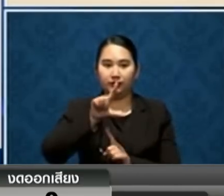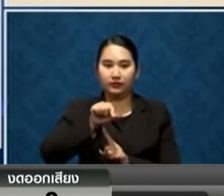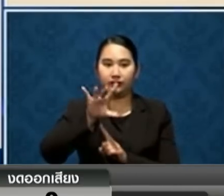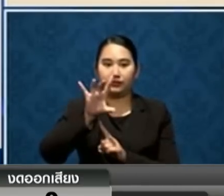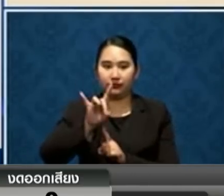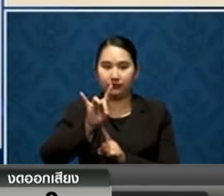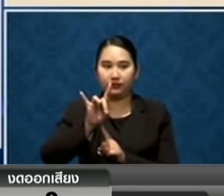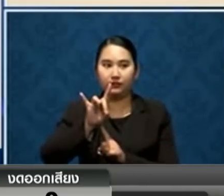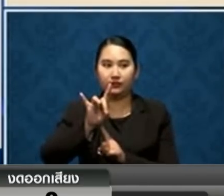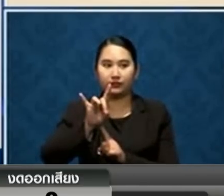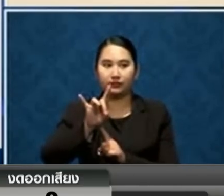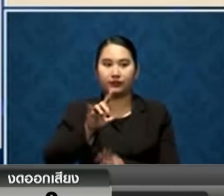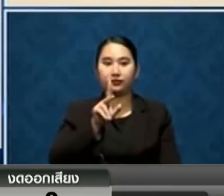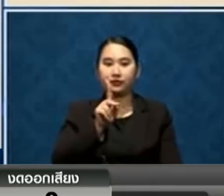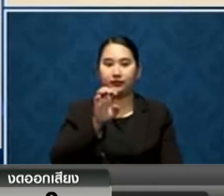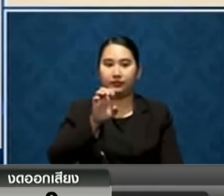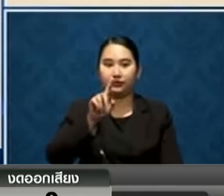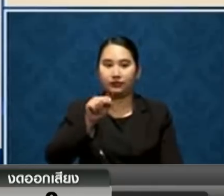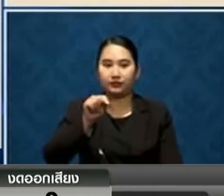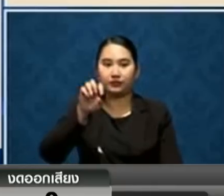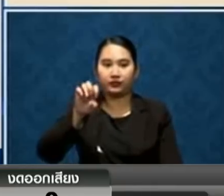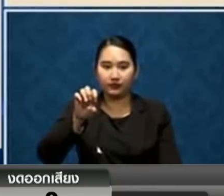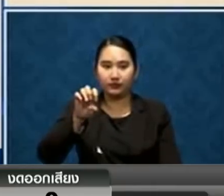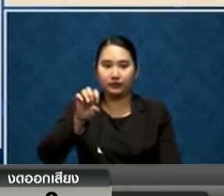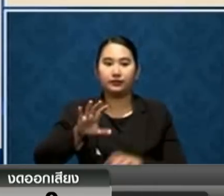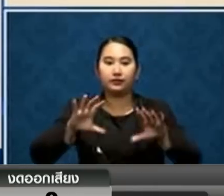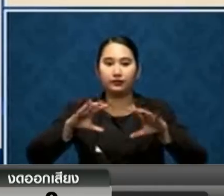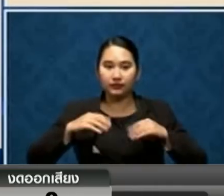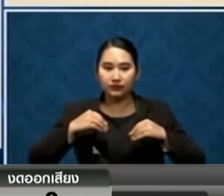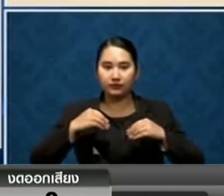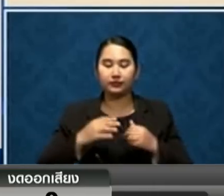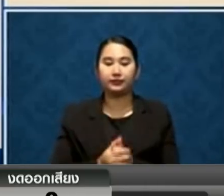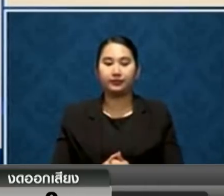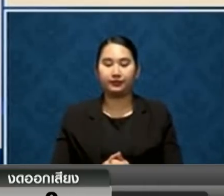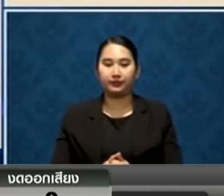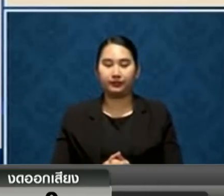28นายกิตติวสีนนท ์เห็นชอบ